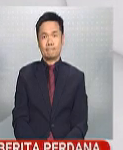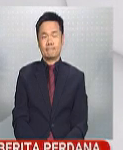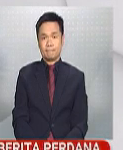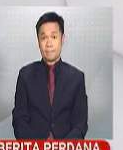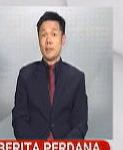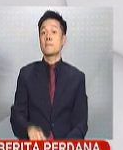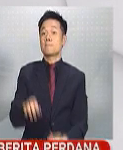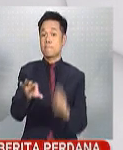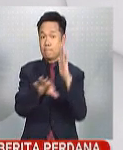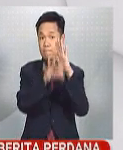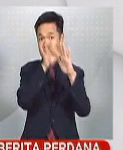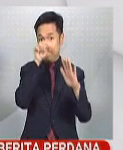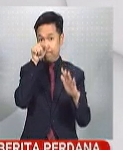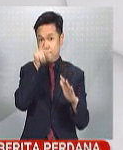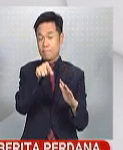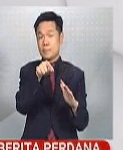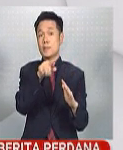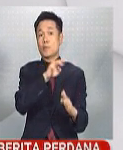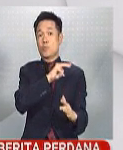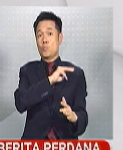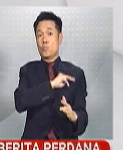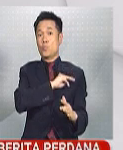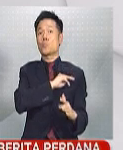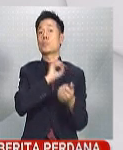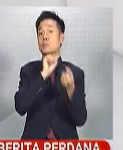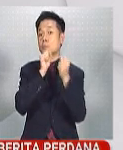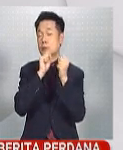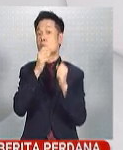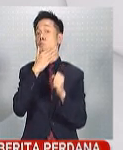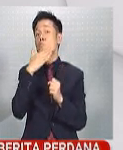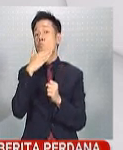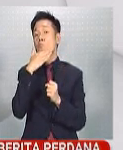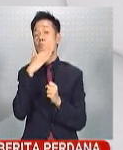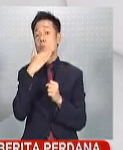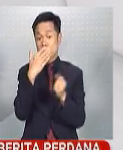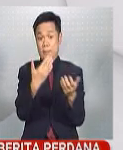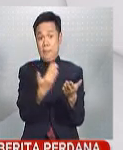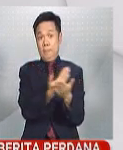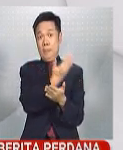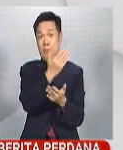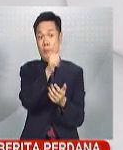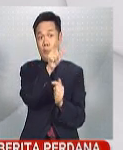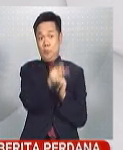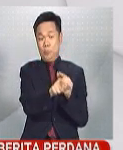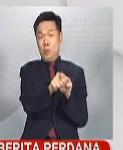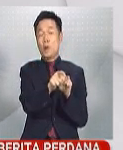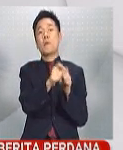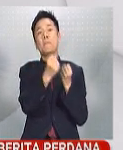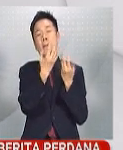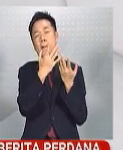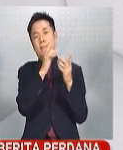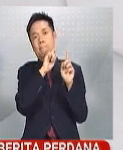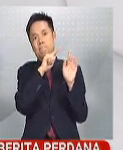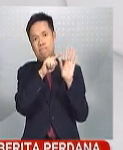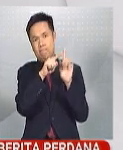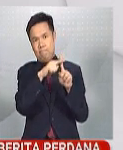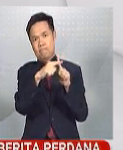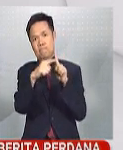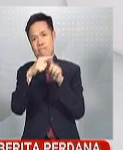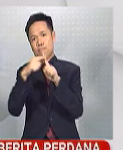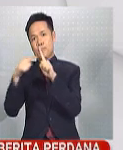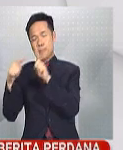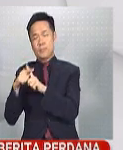Pelantikan Dato' Sri Rizal Merikan Naina Merikan sebagai Menteri Belia dan Sukan baharu mendapat reaksi positif pelbagai persatuan